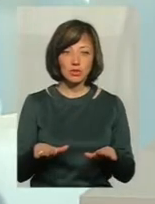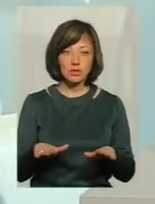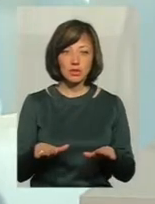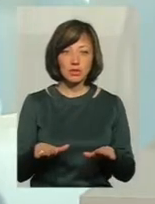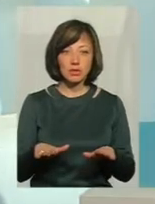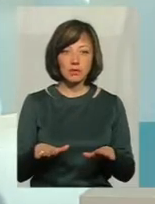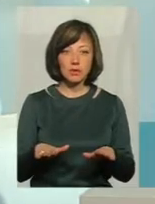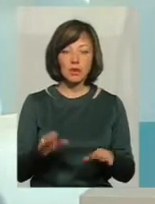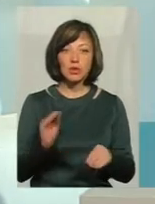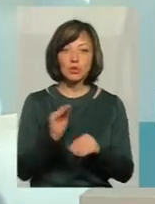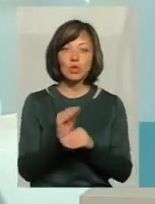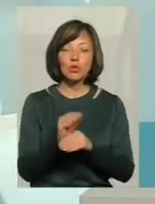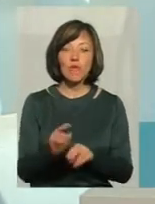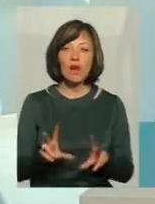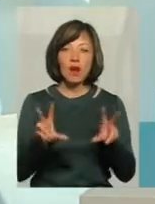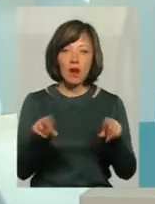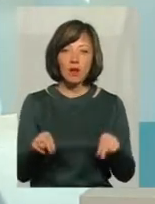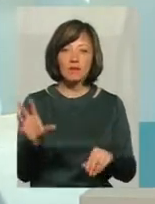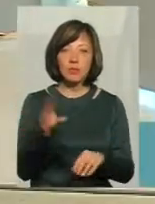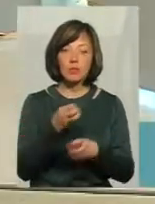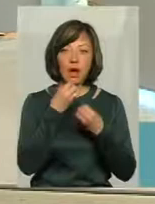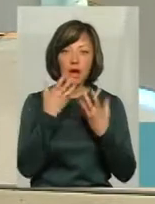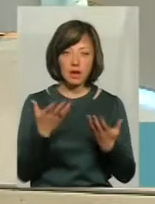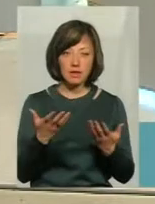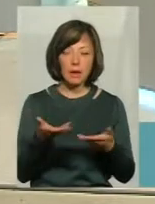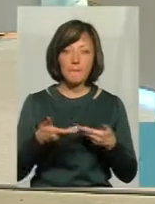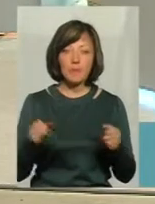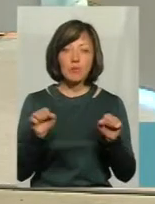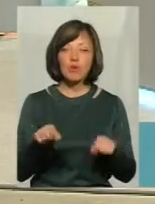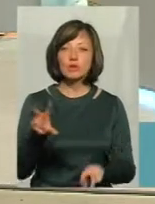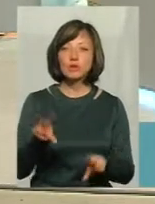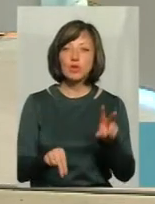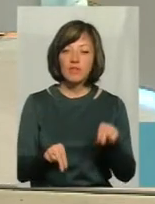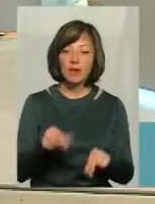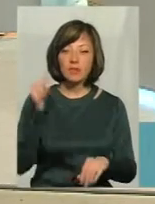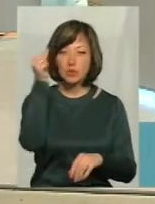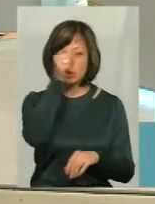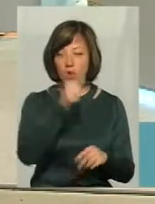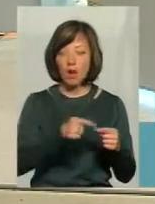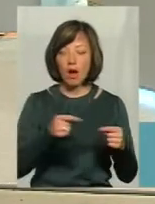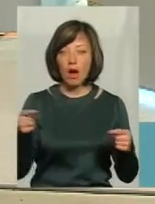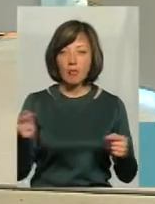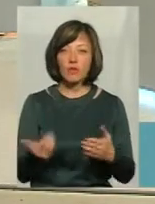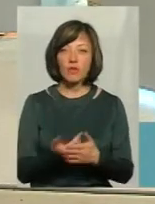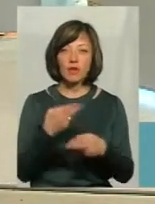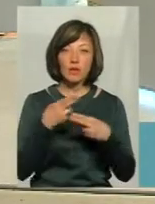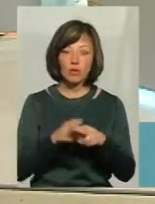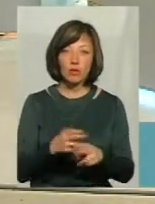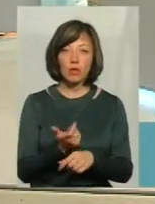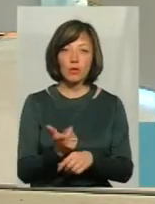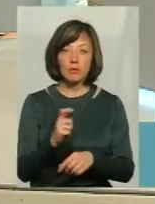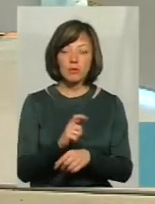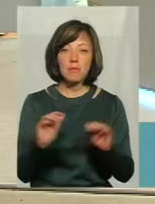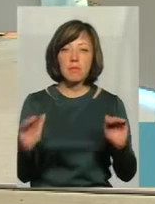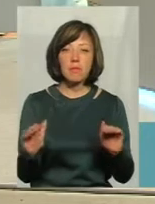надає додаткових гарантій, що все буде гаразд. Ми можемо тільки сподіватися, що з роками з'являться якісь нові технології,